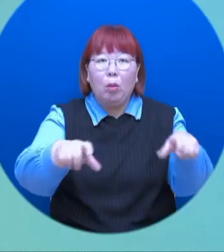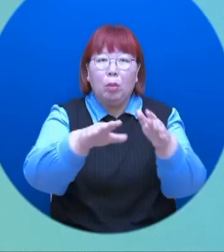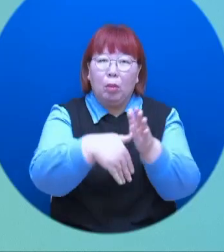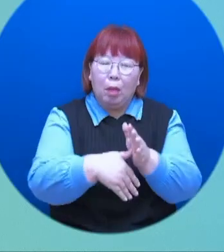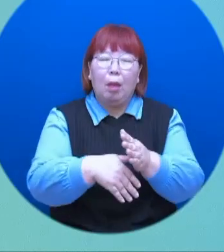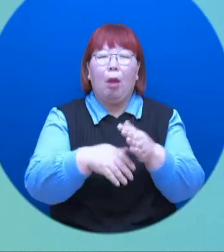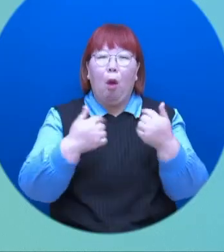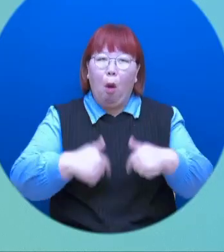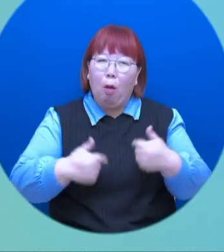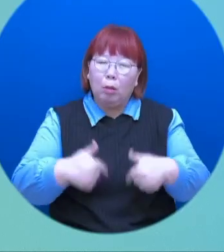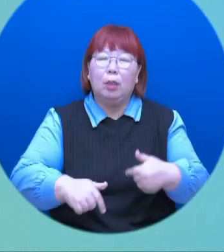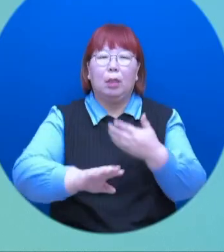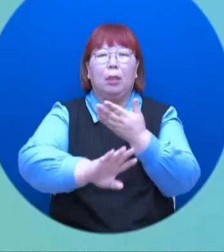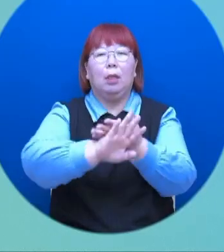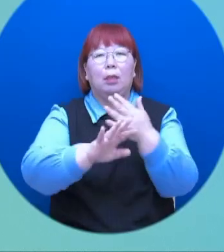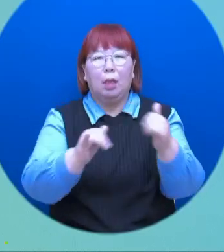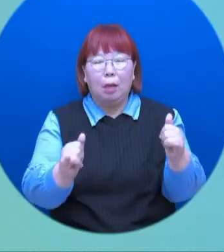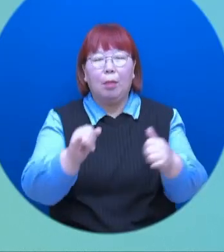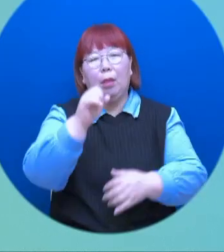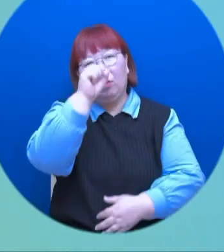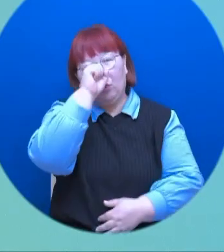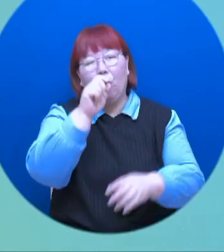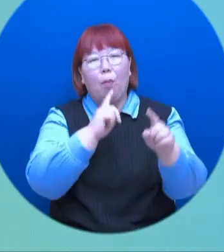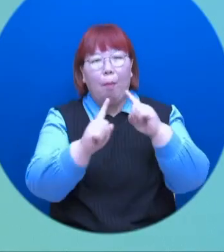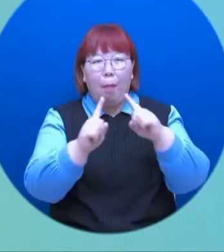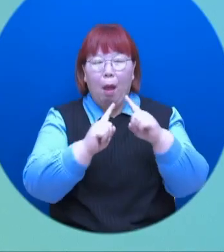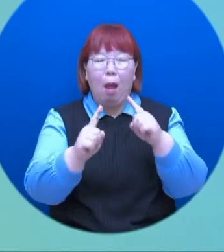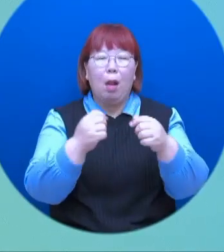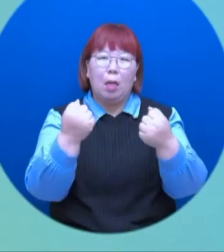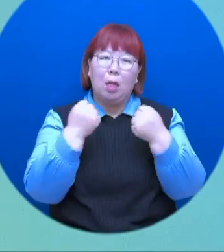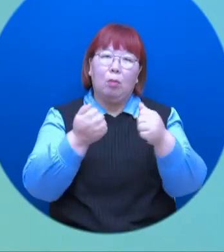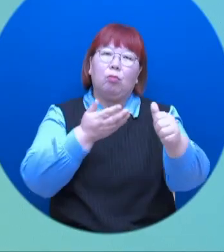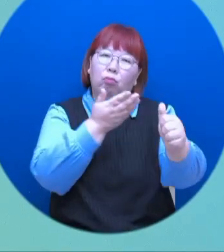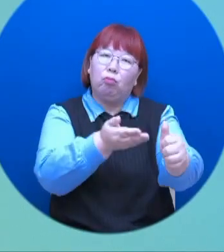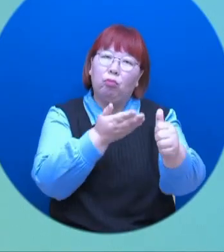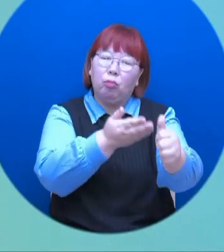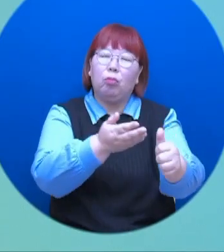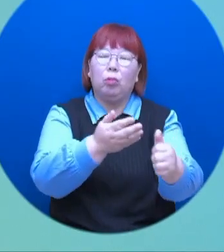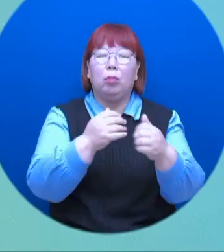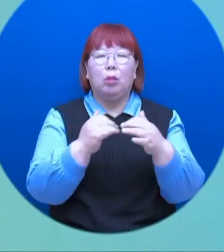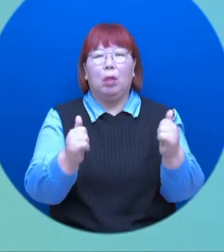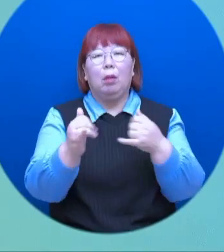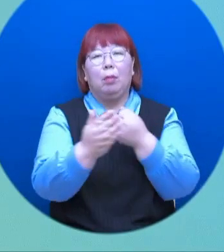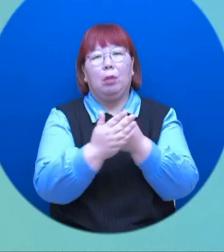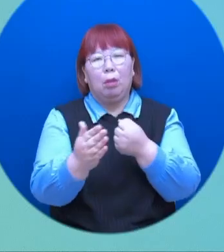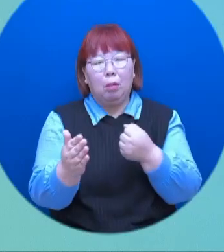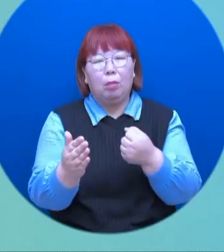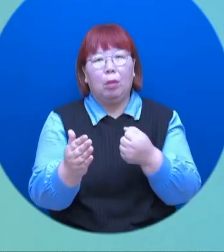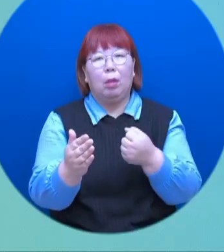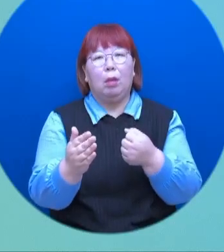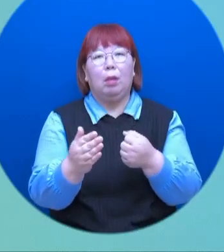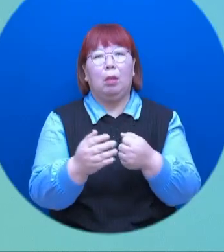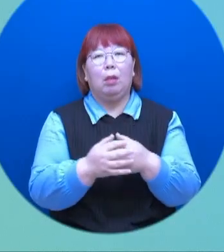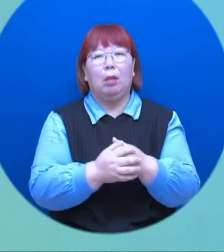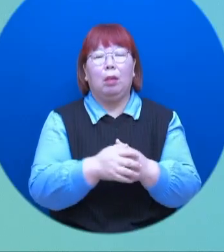언제나 남들에게 긍정 에너지를 제공해 주는